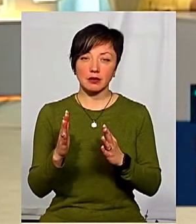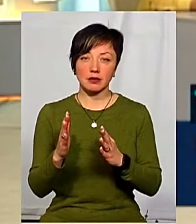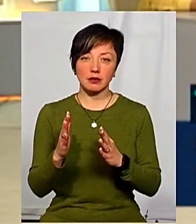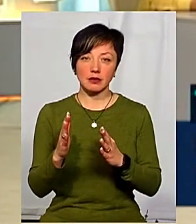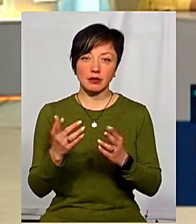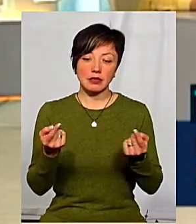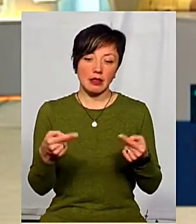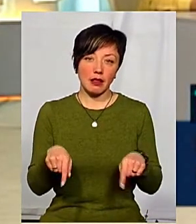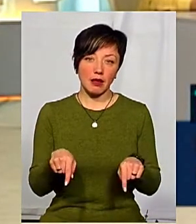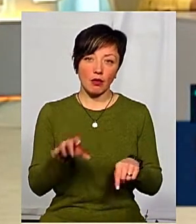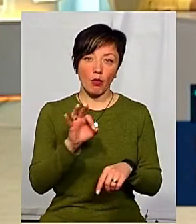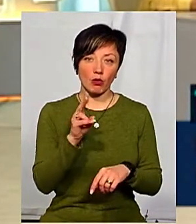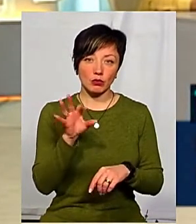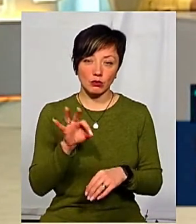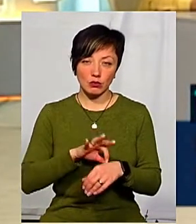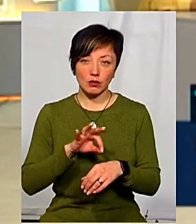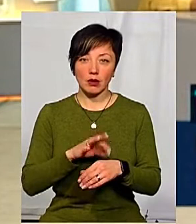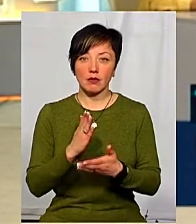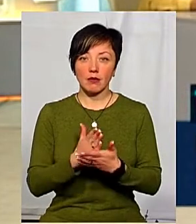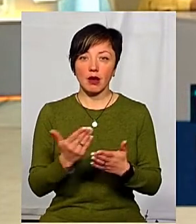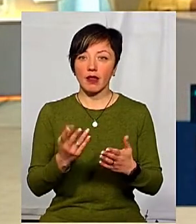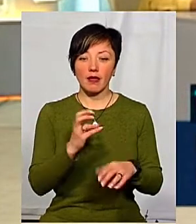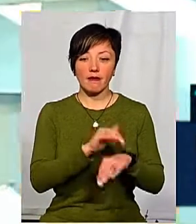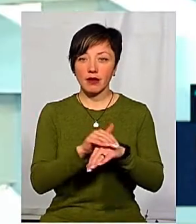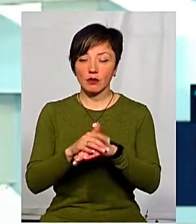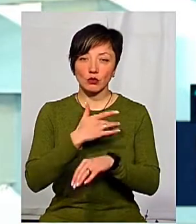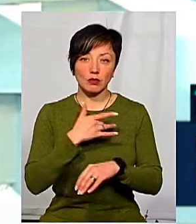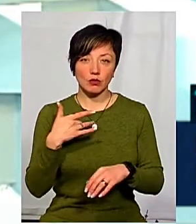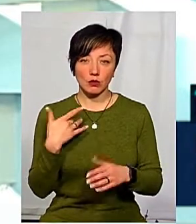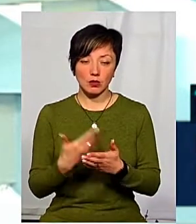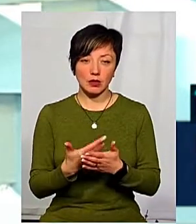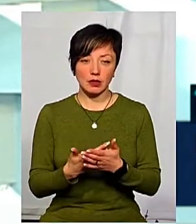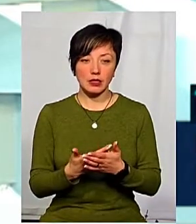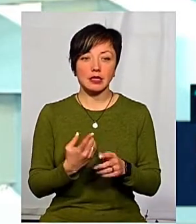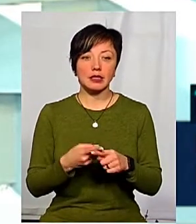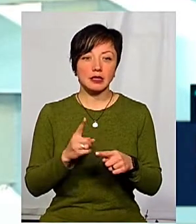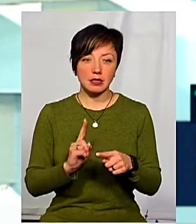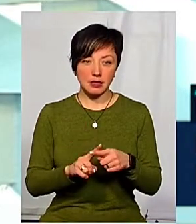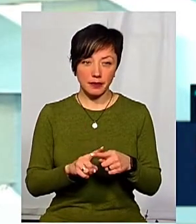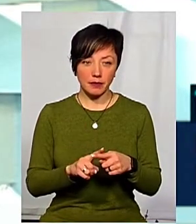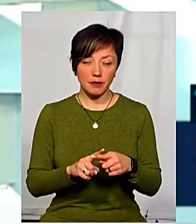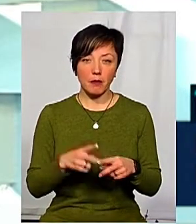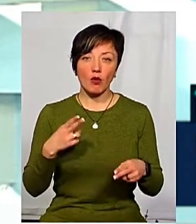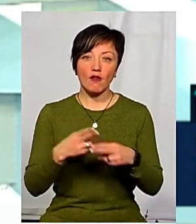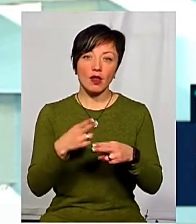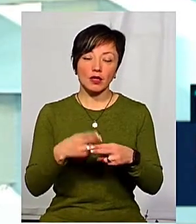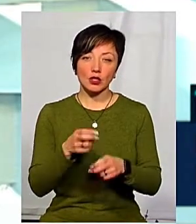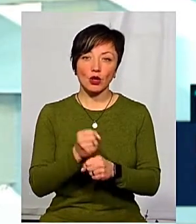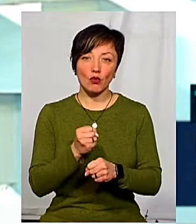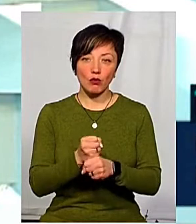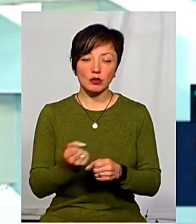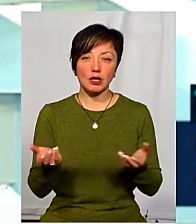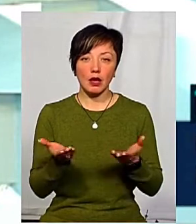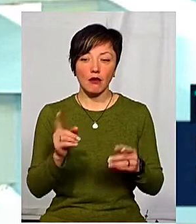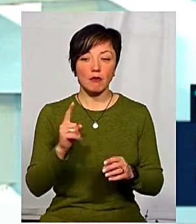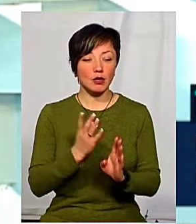занедбані по онкології, маємо невиявлений туберкульоз десь. А в цей же час це профілактична робота,